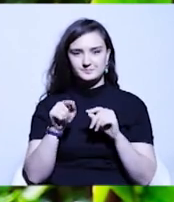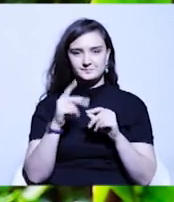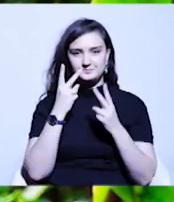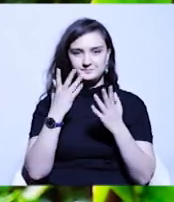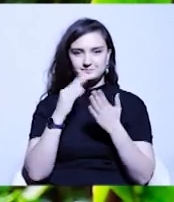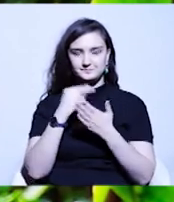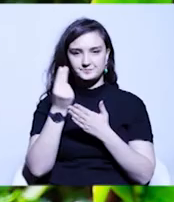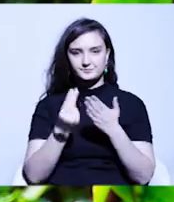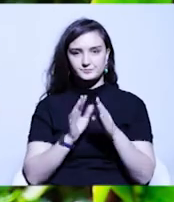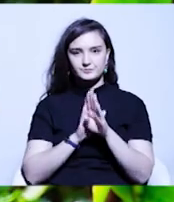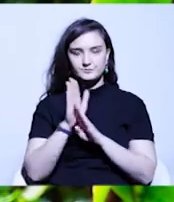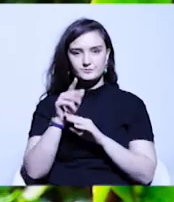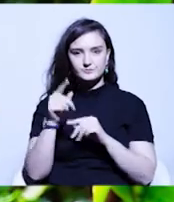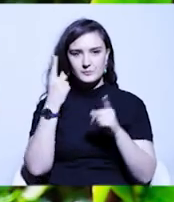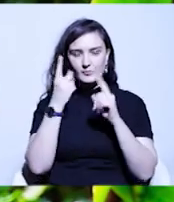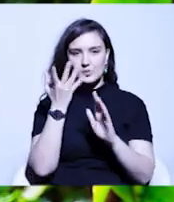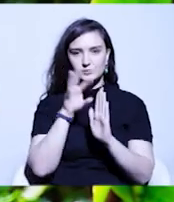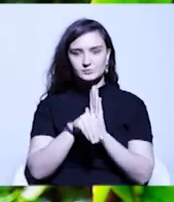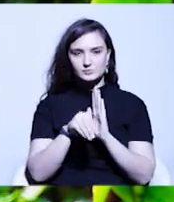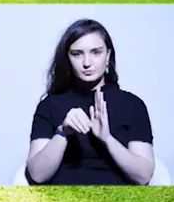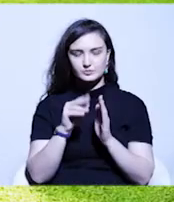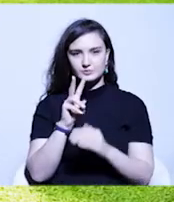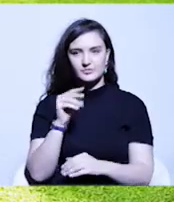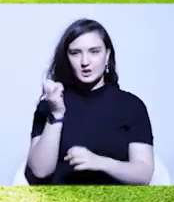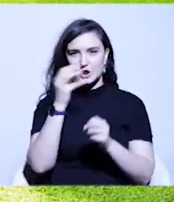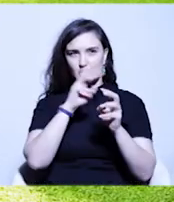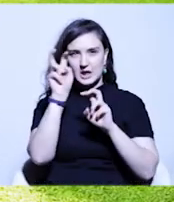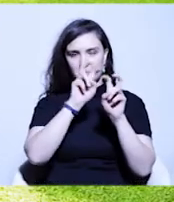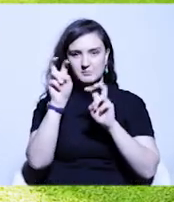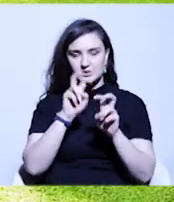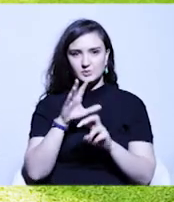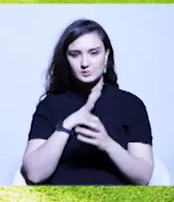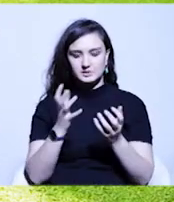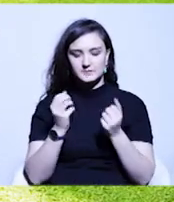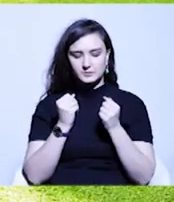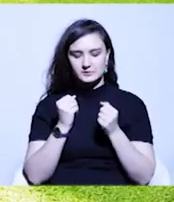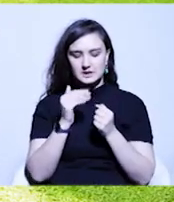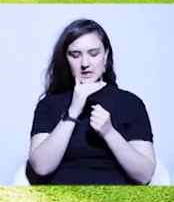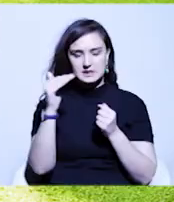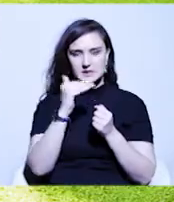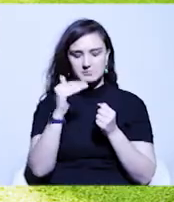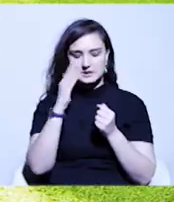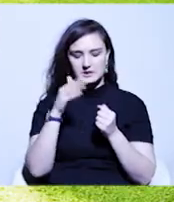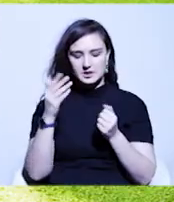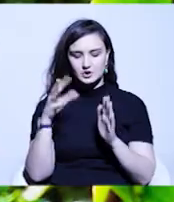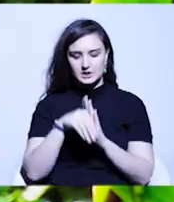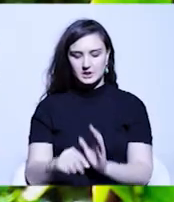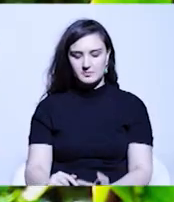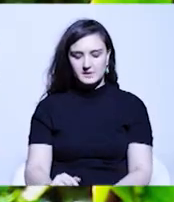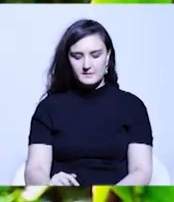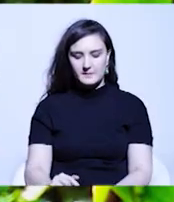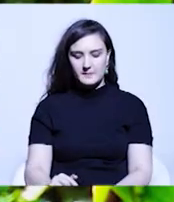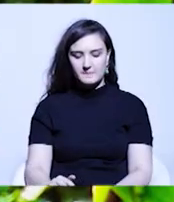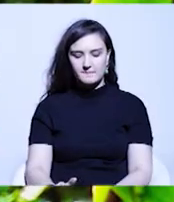ექსპრესიულად შესრულებულ კომპოზიციაში, რომელიც დაშხეფებით მიღებული ხაზებისგან შედგება, სხვადასხვა